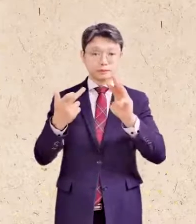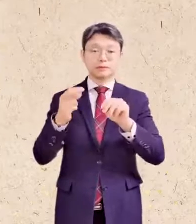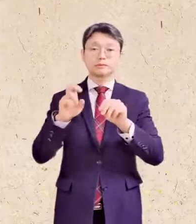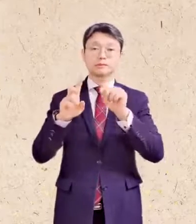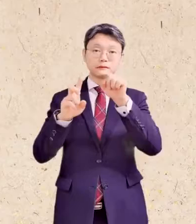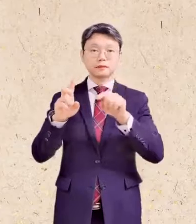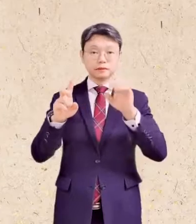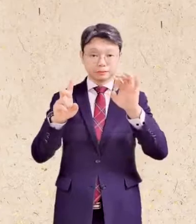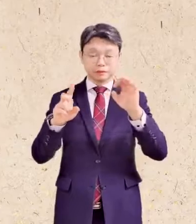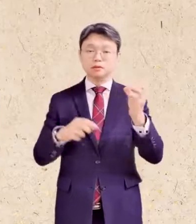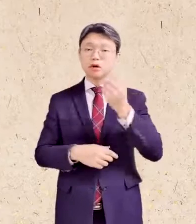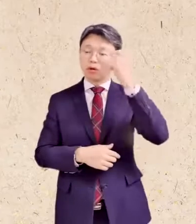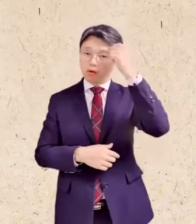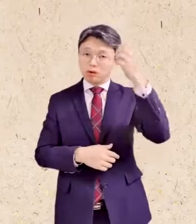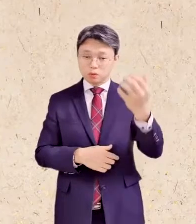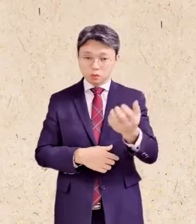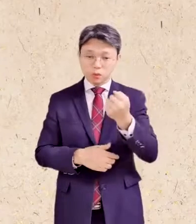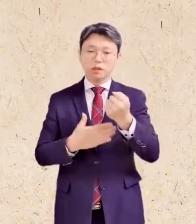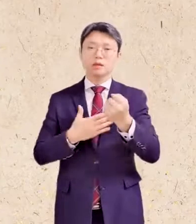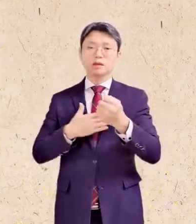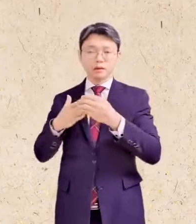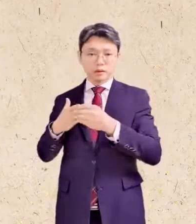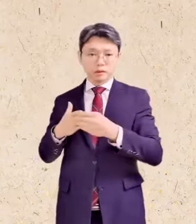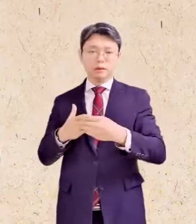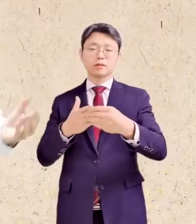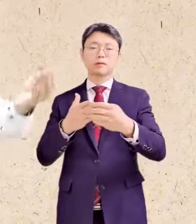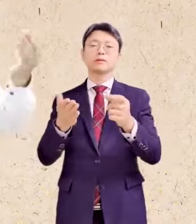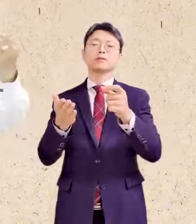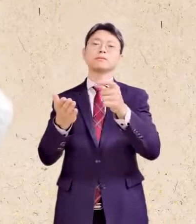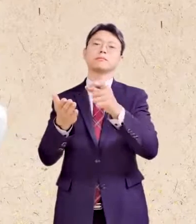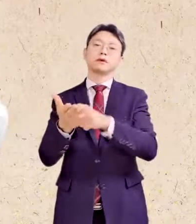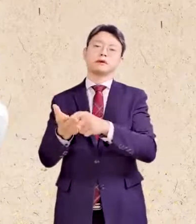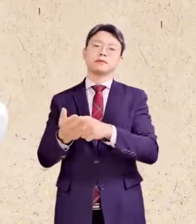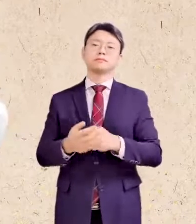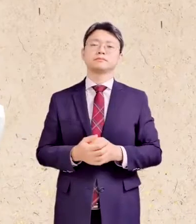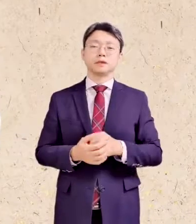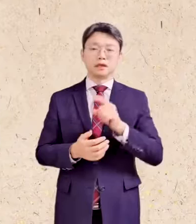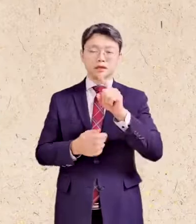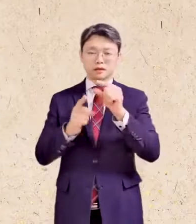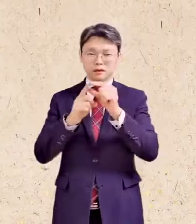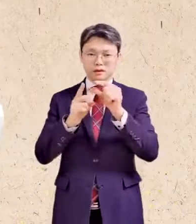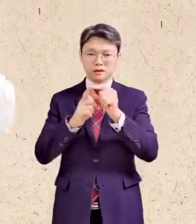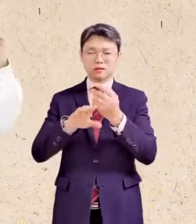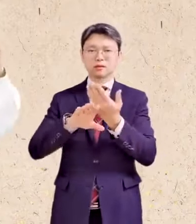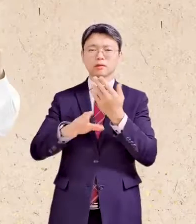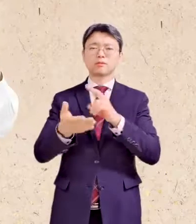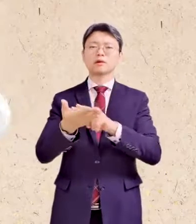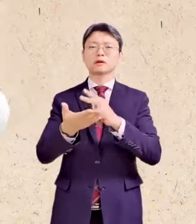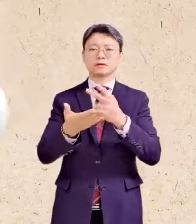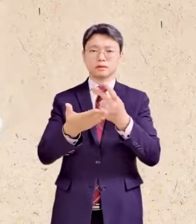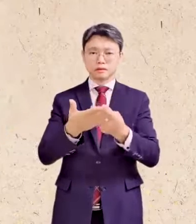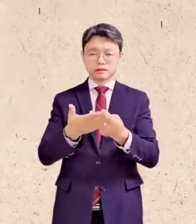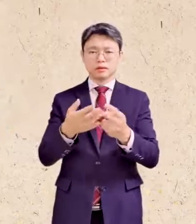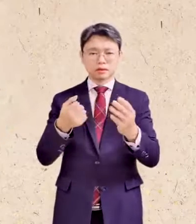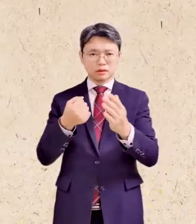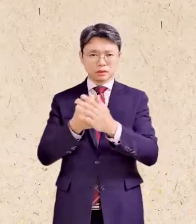있고요. 17장 3절과 21장 10절은 성령으로 나를 데리고 라고 번역되어 있습니다. 한 단어가